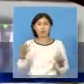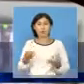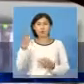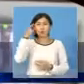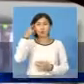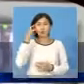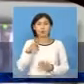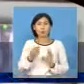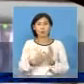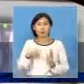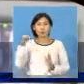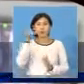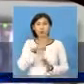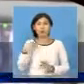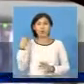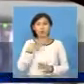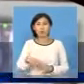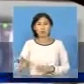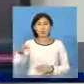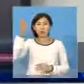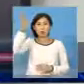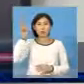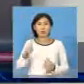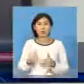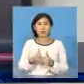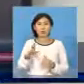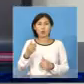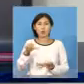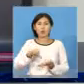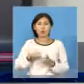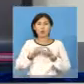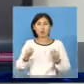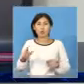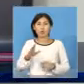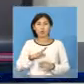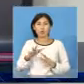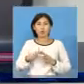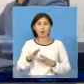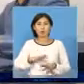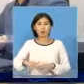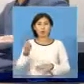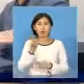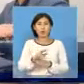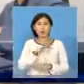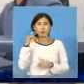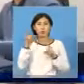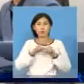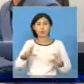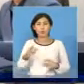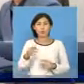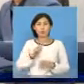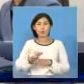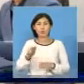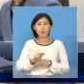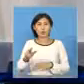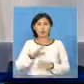ойлаймын. 2018 жылы Ақтөбе өңірлік университеті жанынан Абай орталығы ашылды. Ауыл елді аралап бірнеше мектепке Абайтану